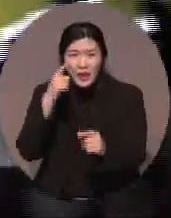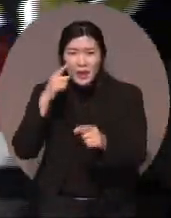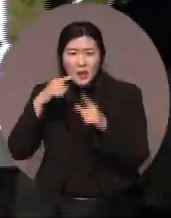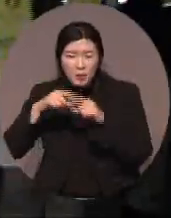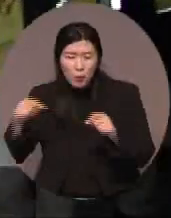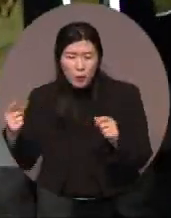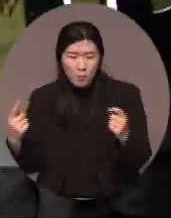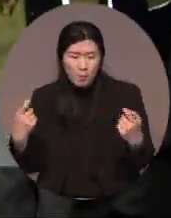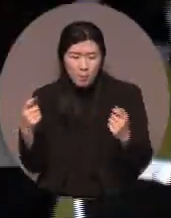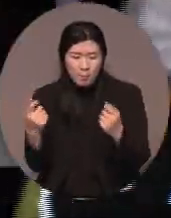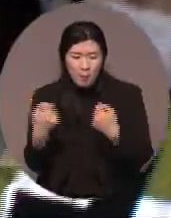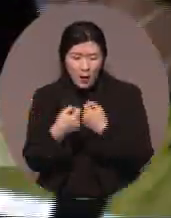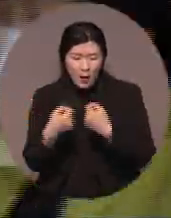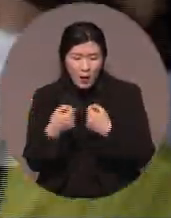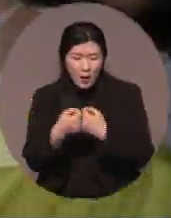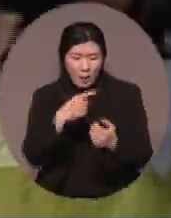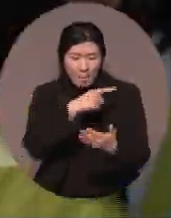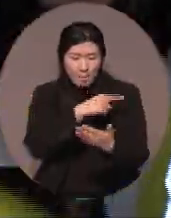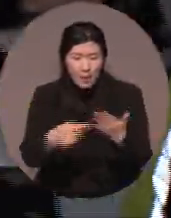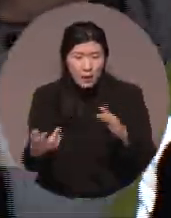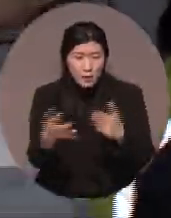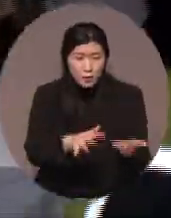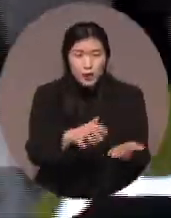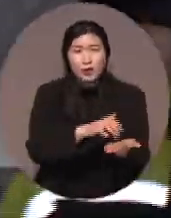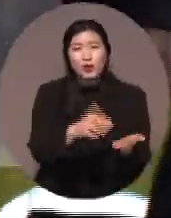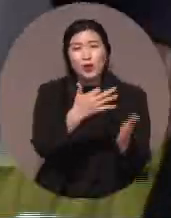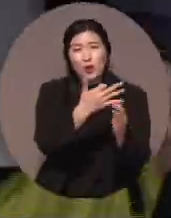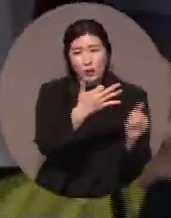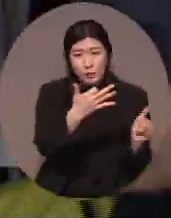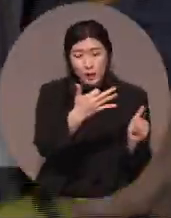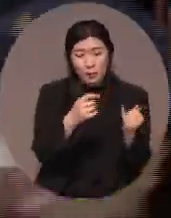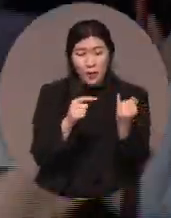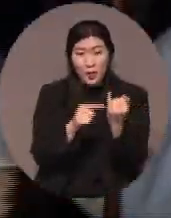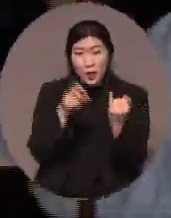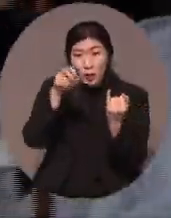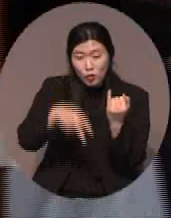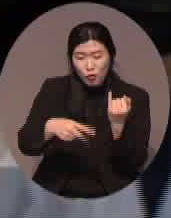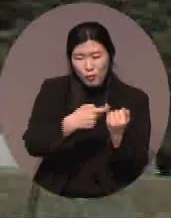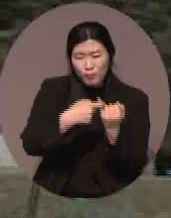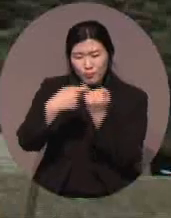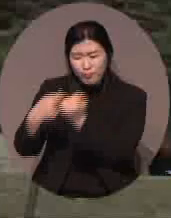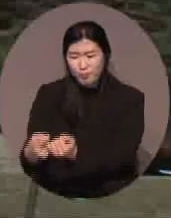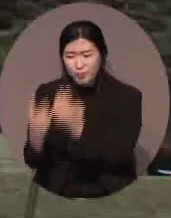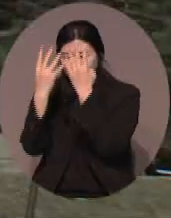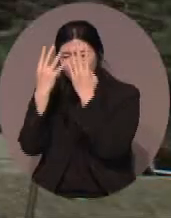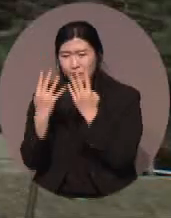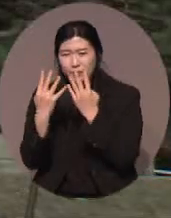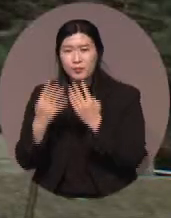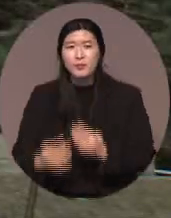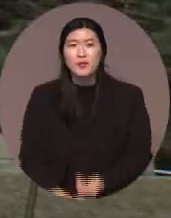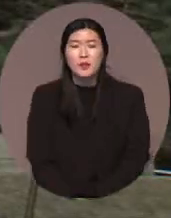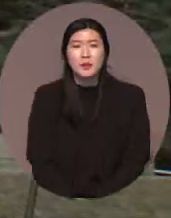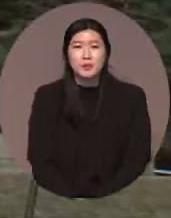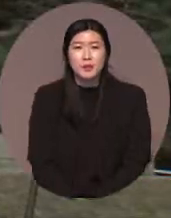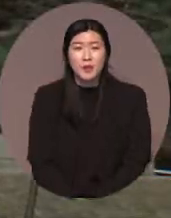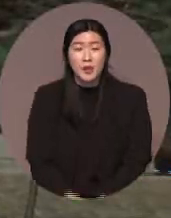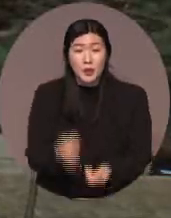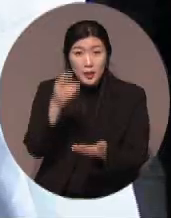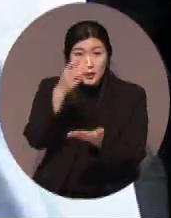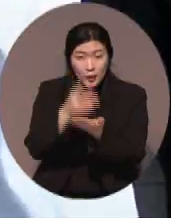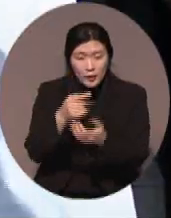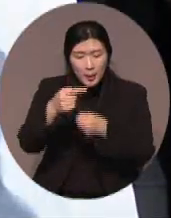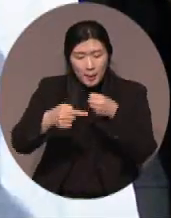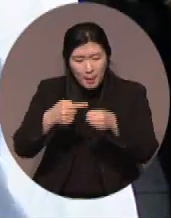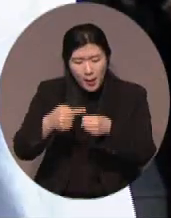총칼에 맞서며 독립을 외치다 19명이 순국했고 유관순 열사도 이곳에서 체포됐습니다 천안시는 매년